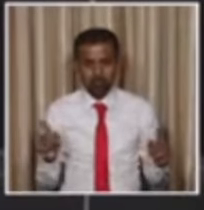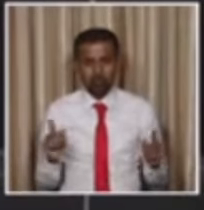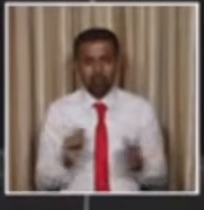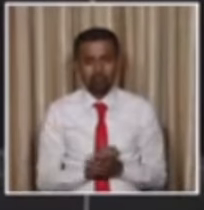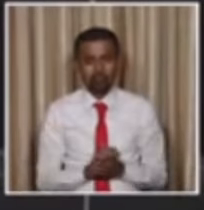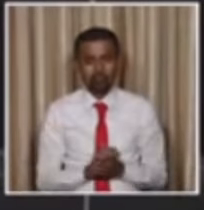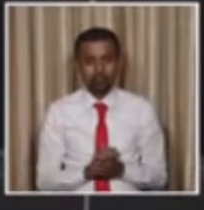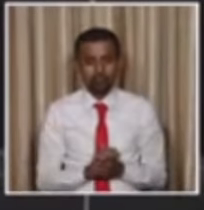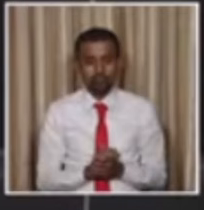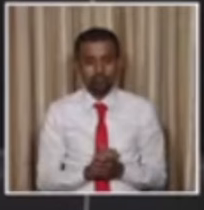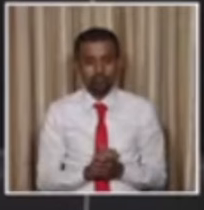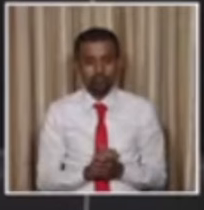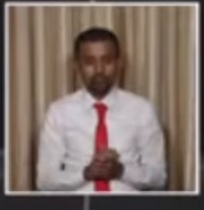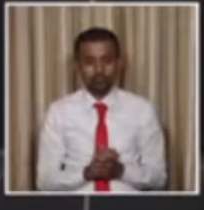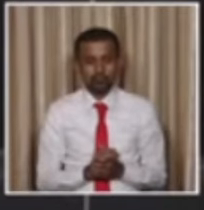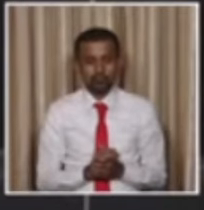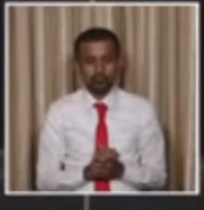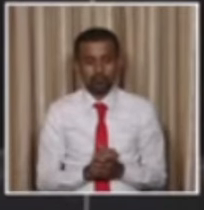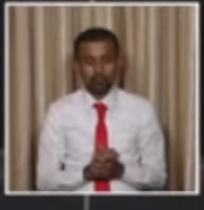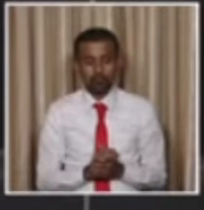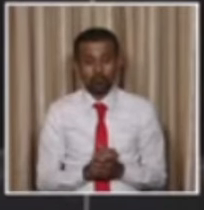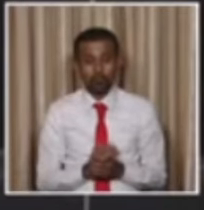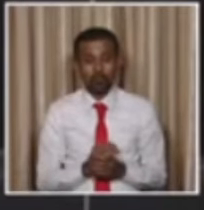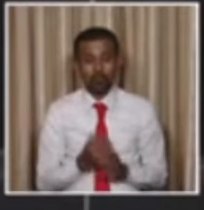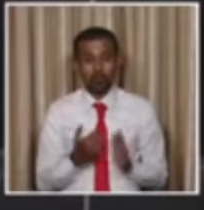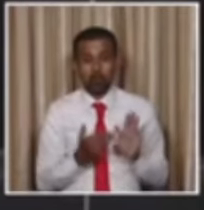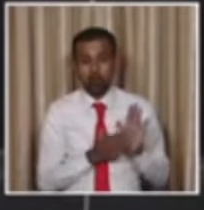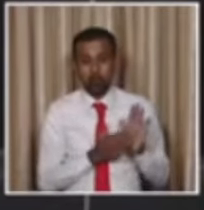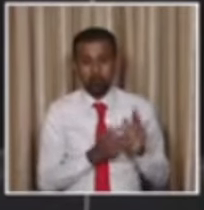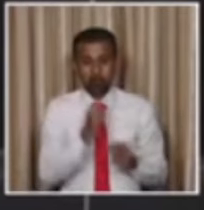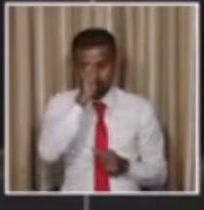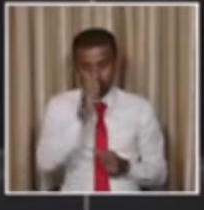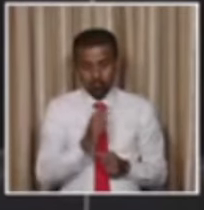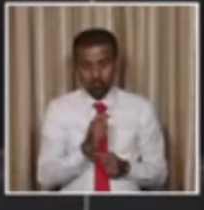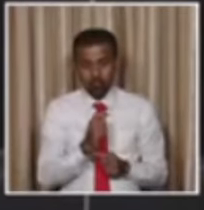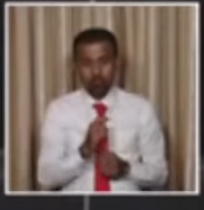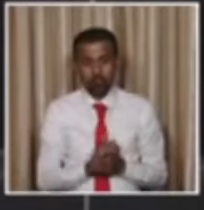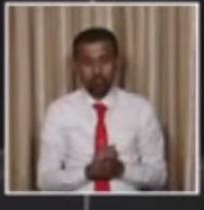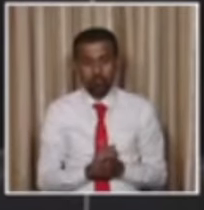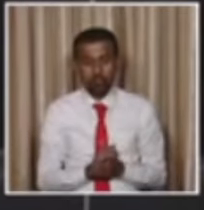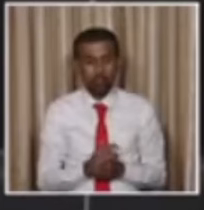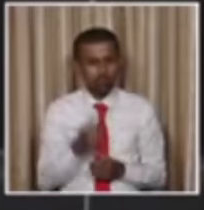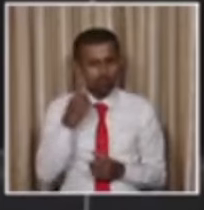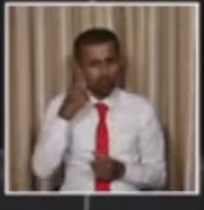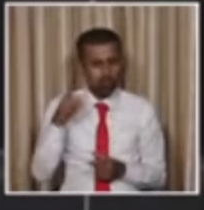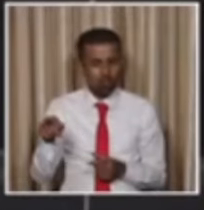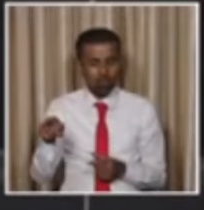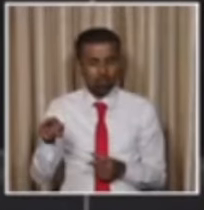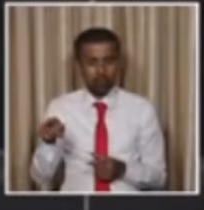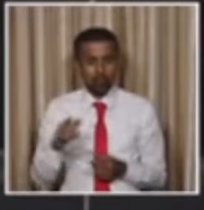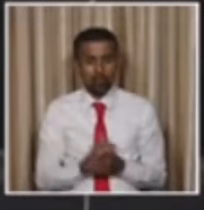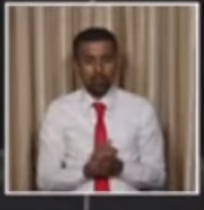කිසිම අවස්ථාවකදී ගරු මහින්දයාප අභයවදන මහතා කෙරෙහි